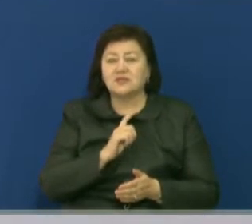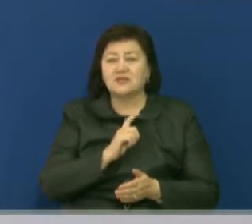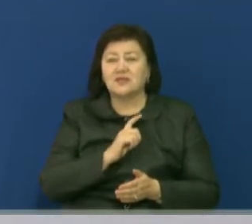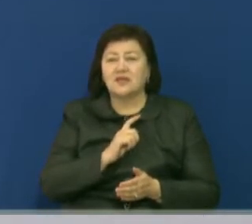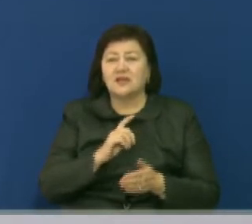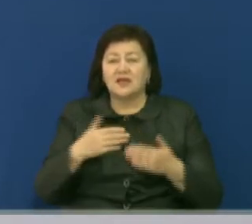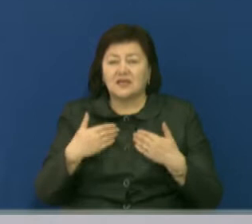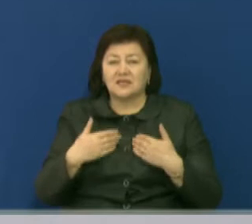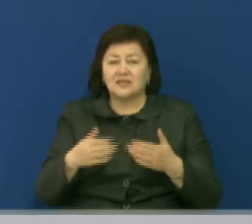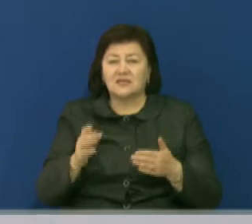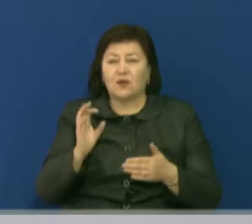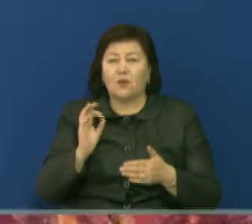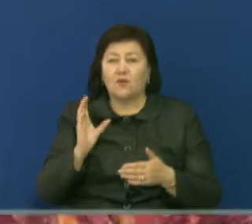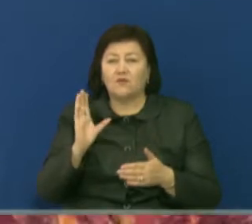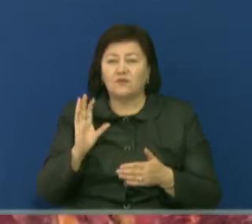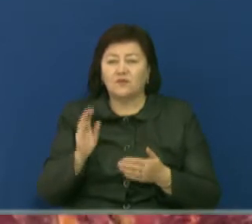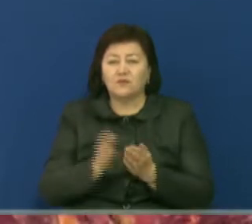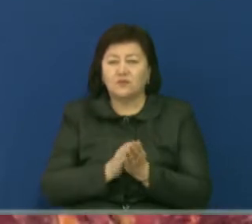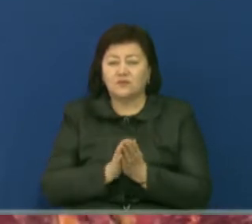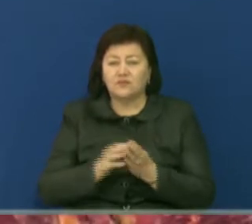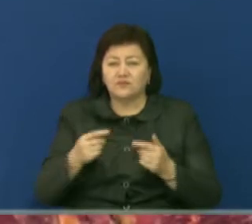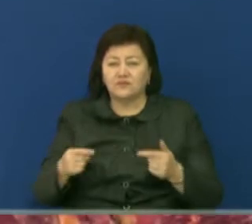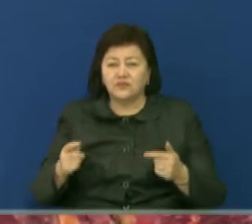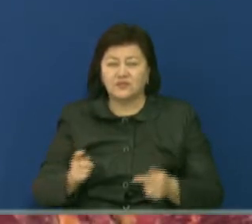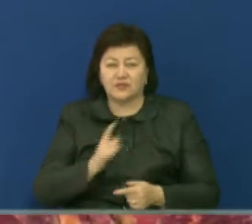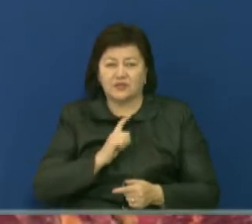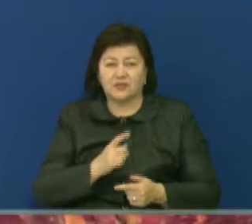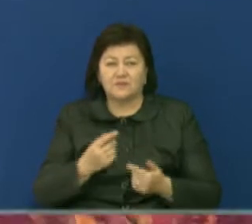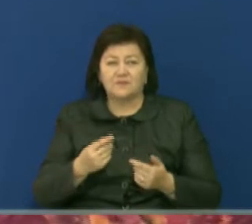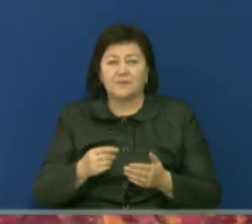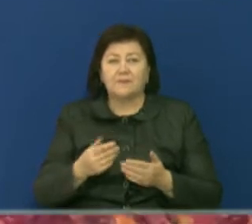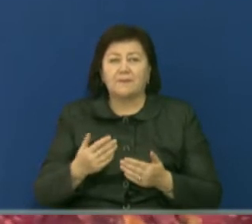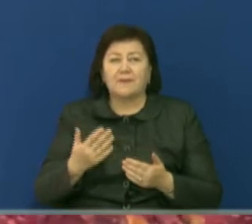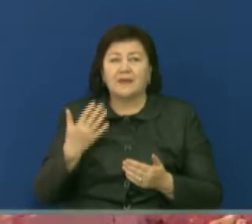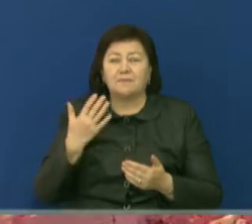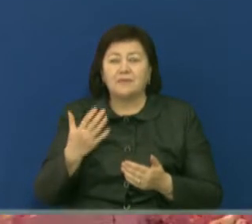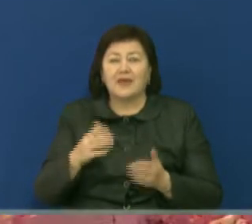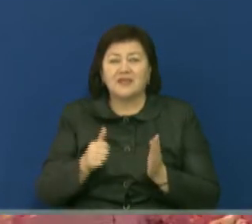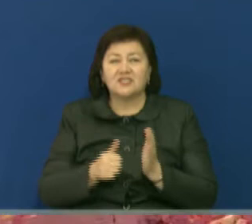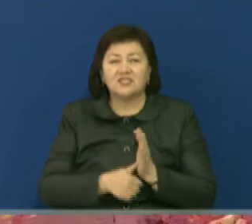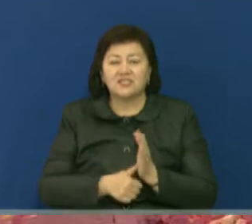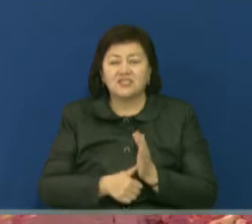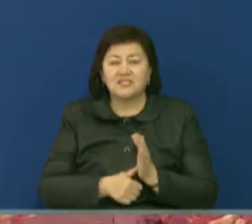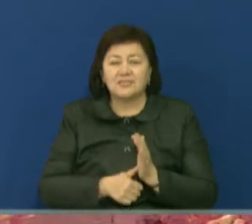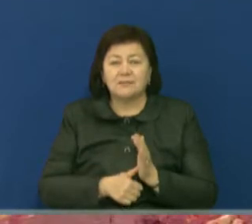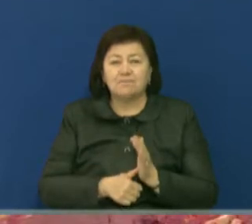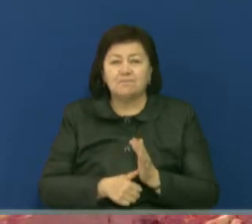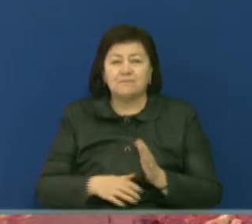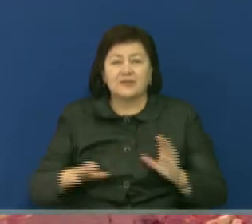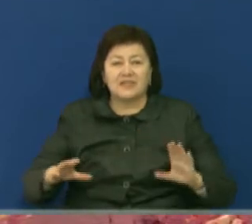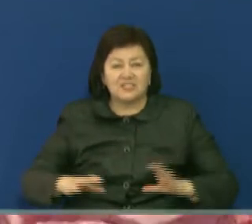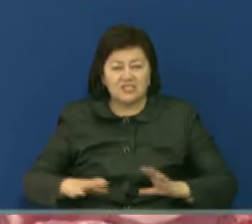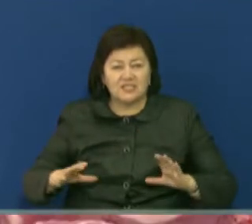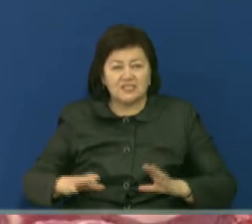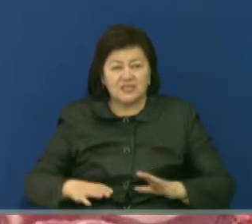продукции. Ежедневно здесь забивают 15-20 голов крупного рогатого скота и 5-6 голов лошадей. Мясо скота предоставляется